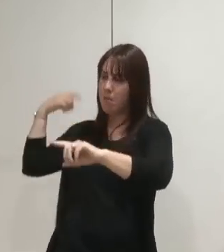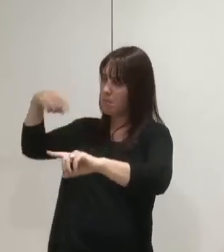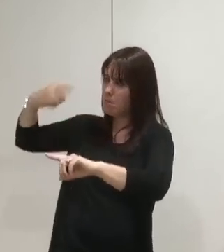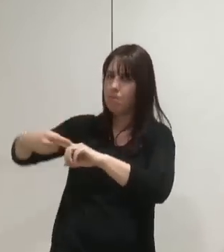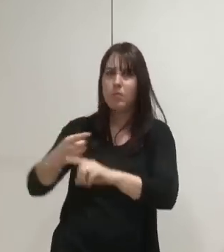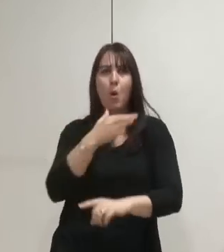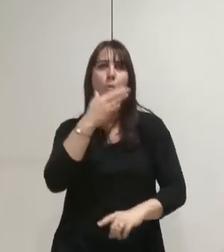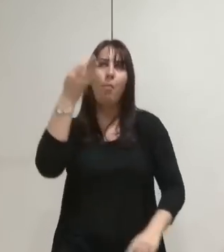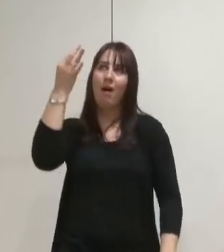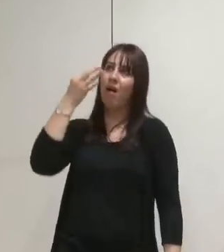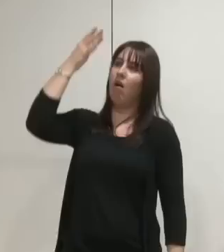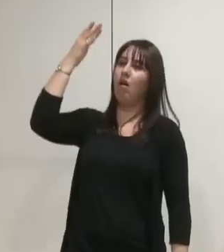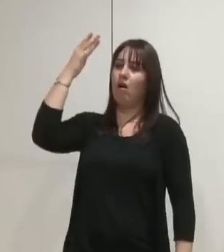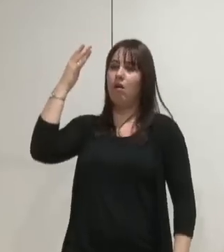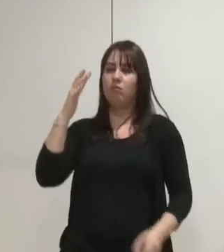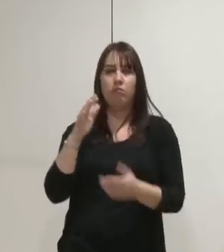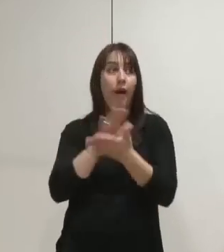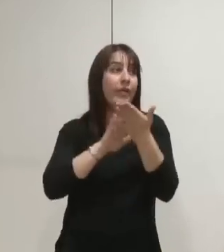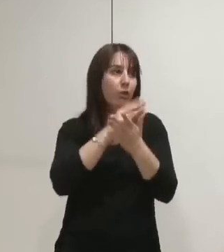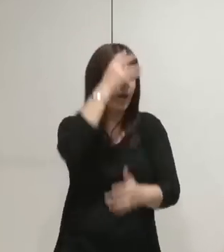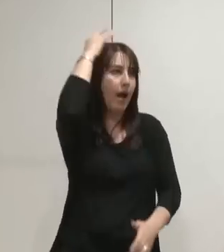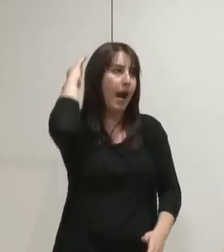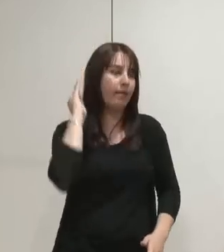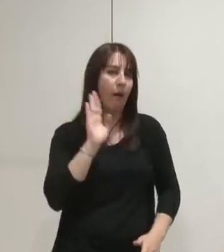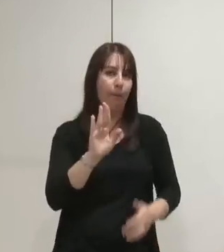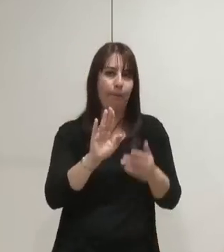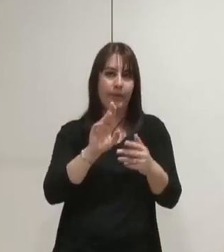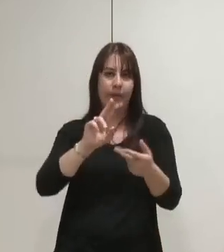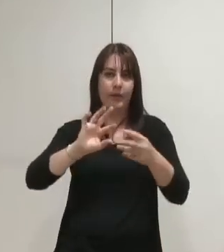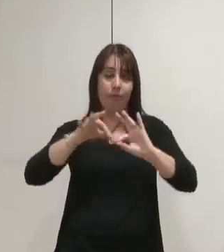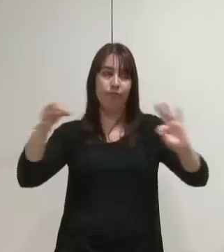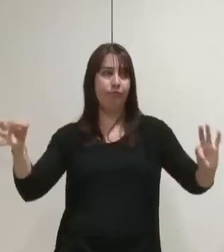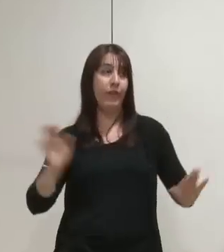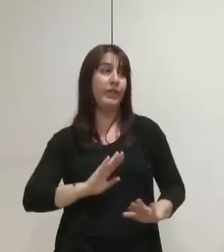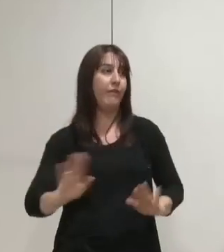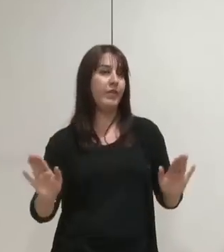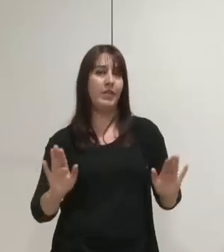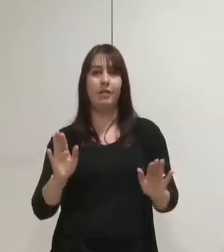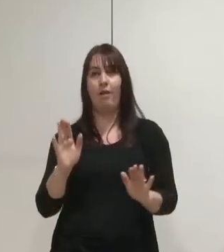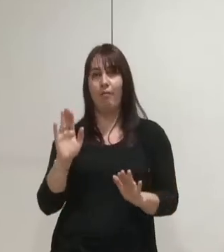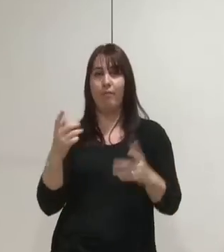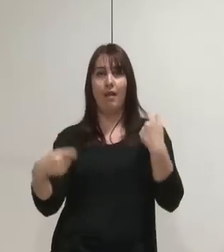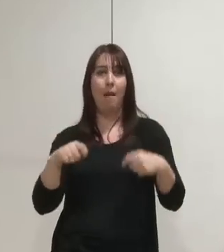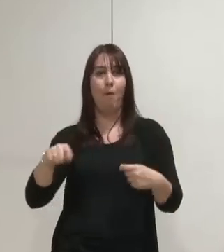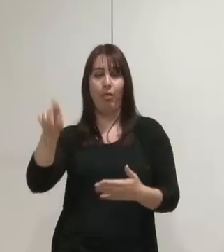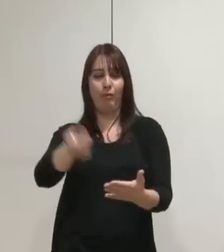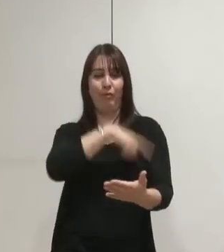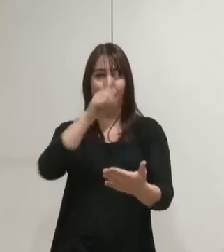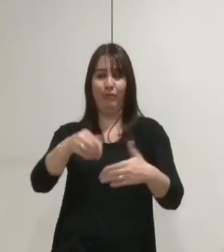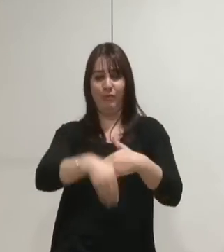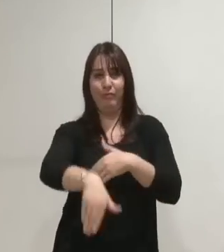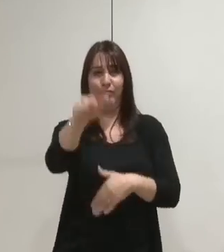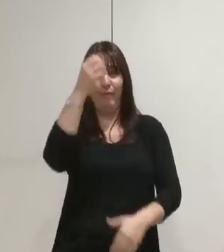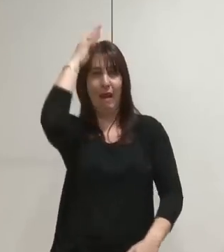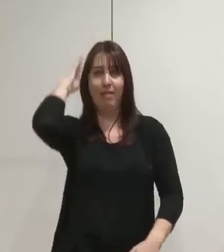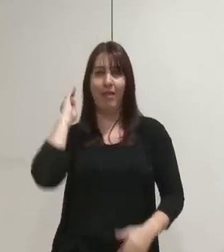ça suis générice par excusez-moi de parler en latin c'est vrai que ça c'est plus la mode et bien donc tout ça à